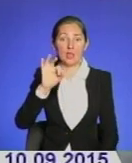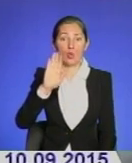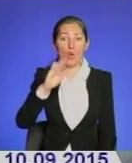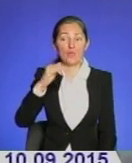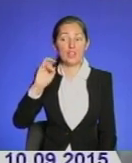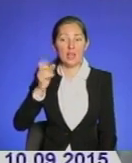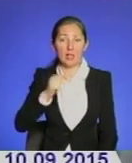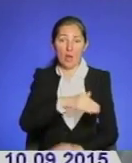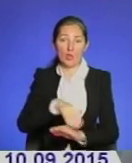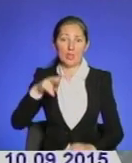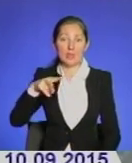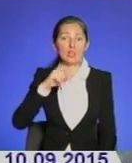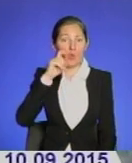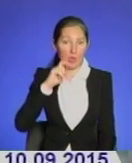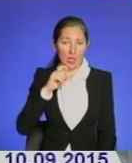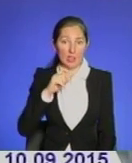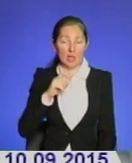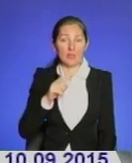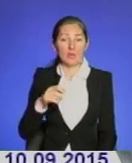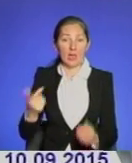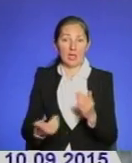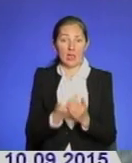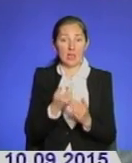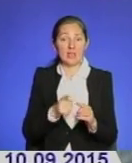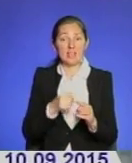тролейбуси, які прибувають, будуть йти на нові тролейбусні лінії. І також